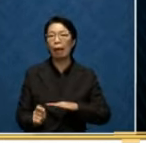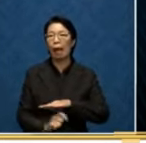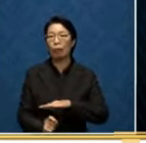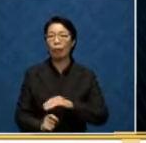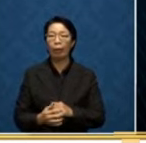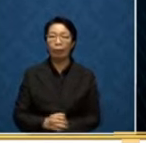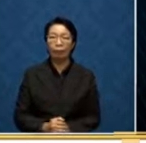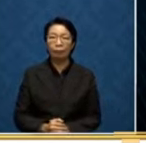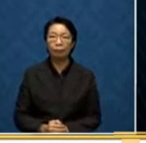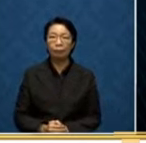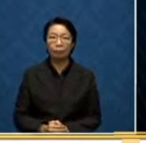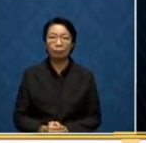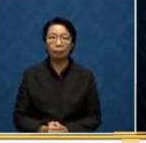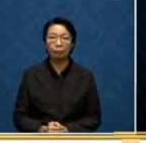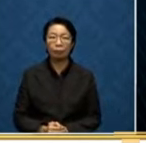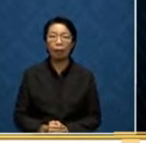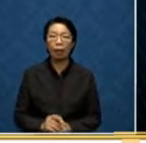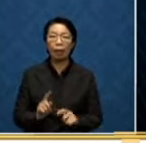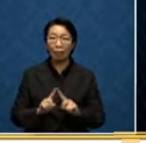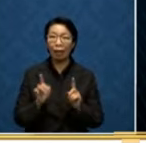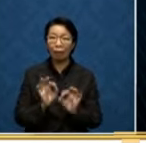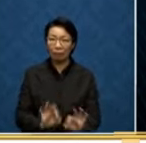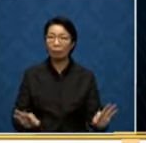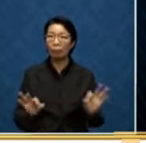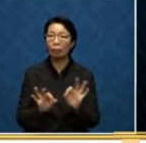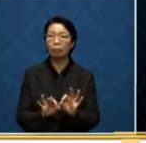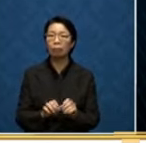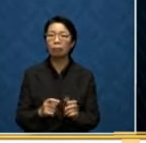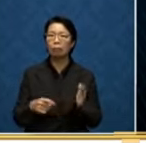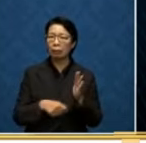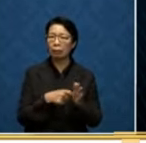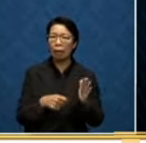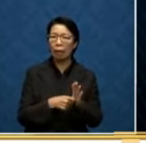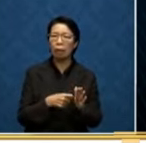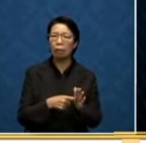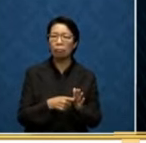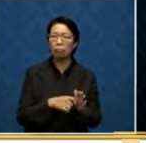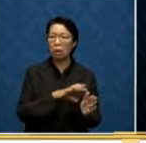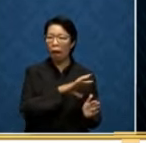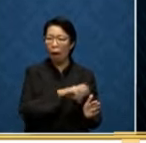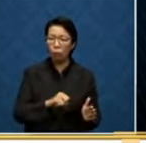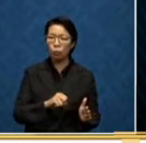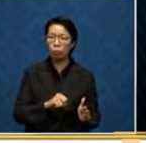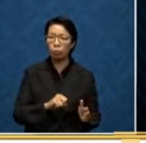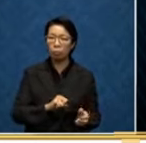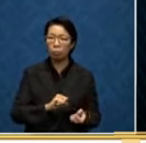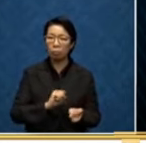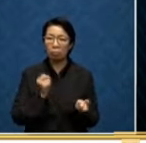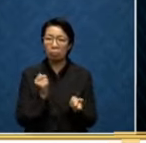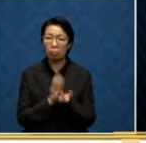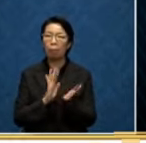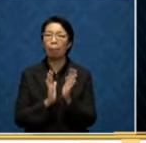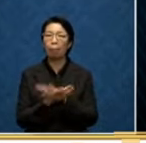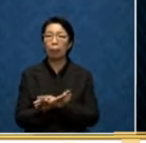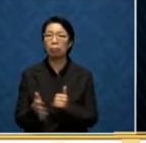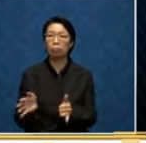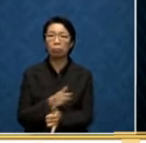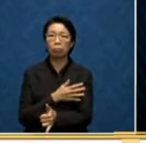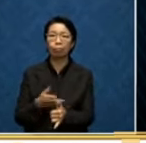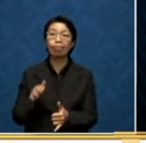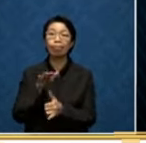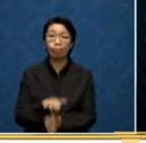ครับแต่สิ่งสำคัญก็คือสาเหตุและปัจจัยที่ก่อให้เกิดความรุนแรงนั้นส่วนมาก